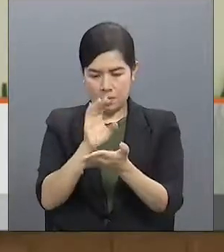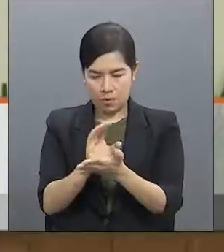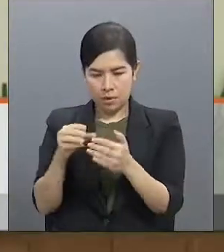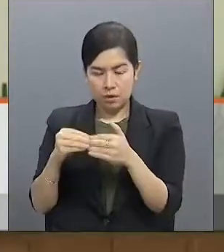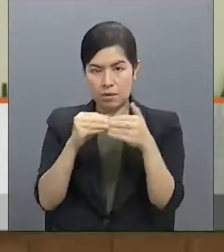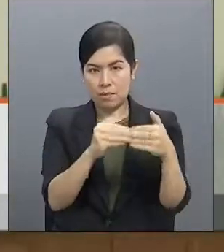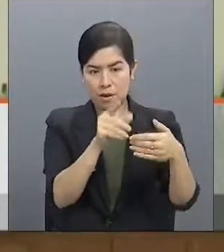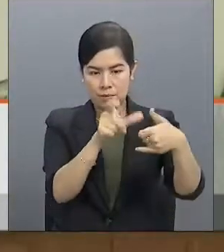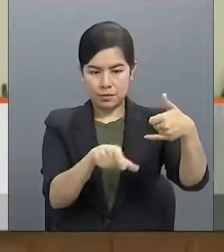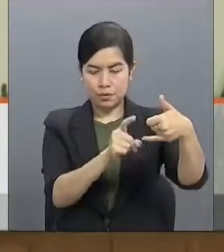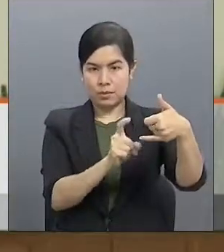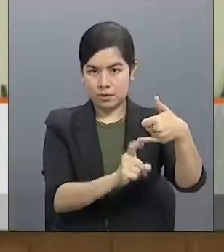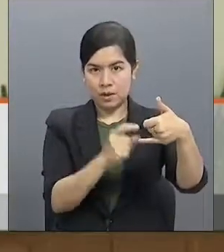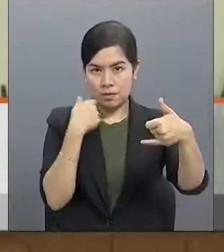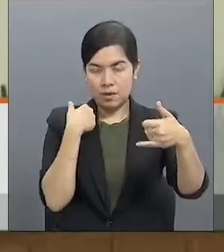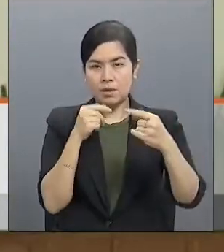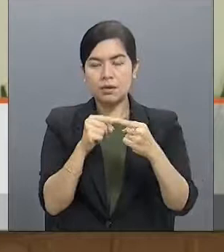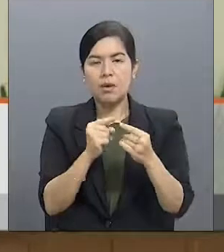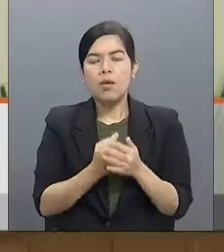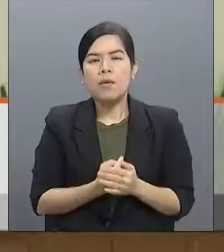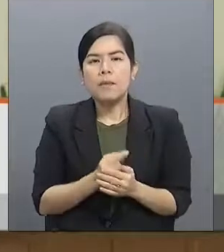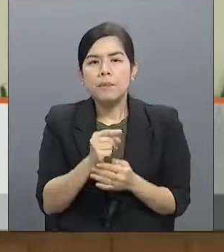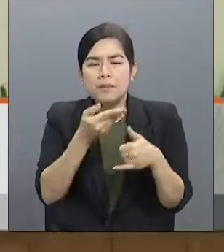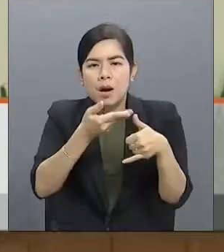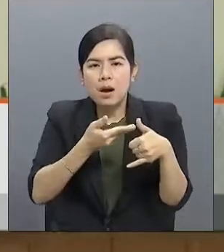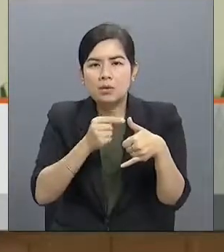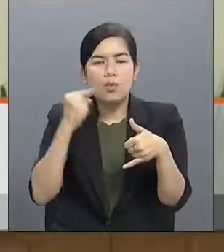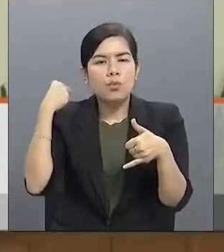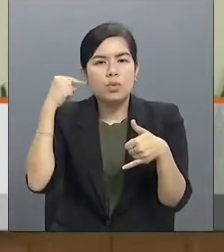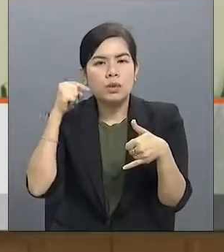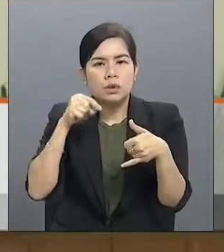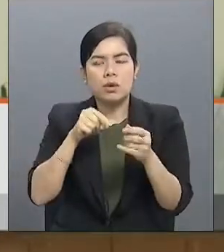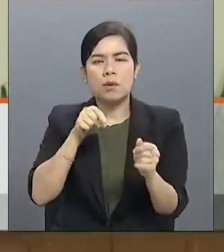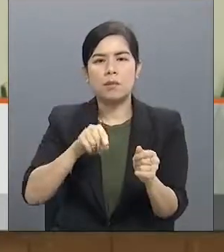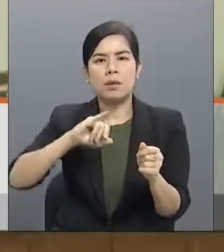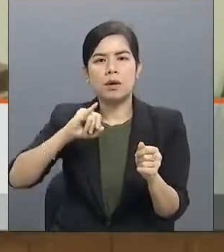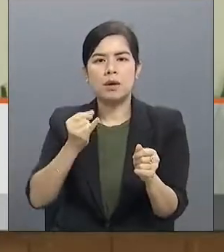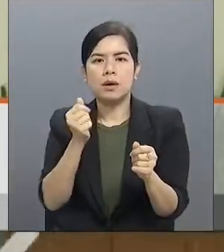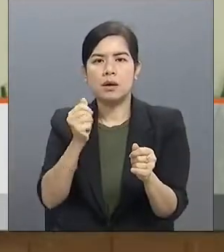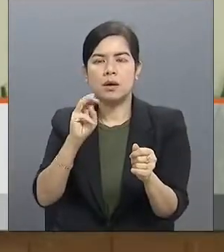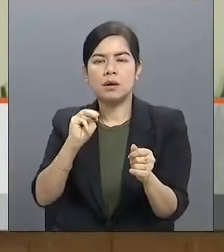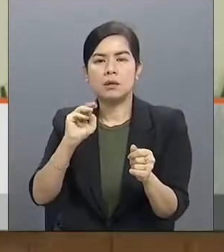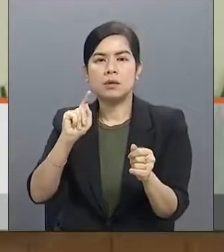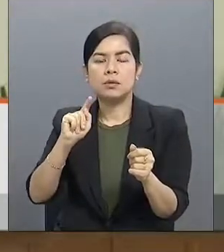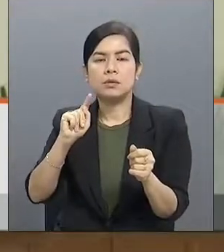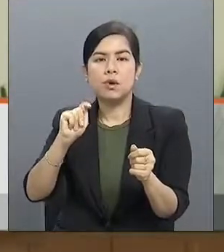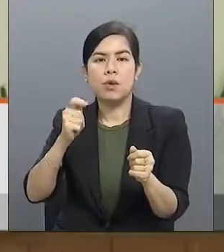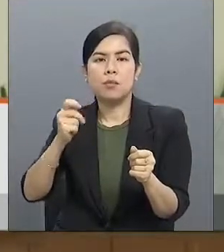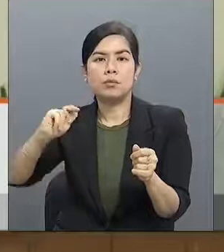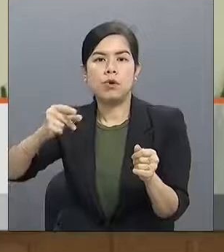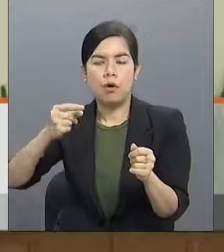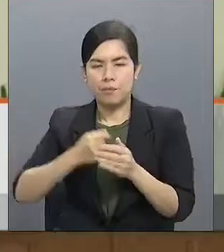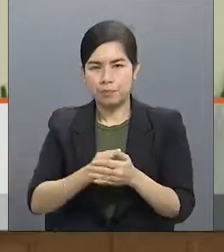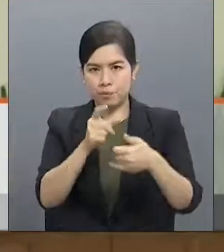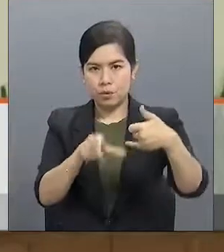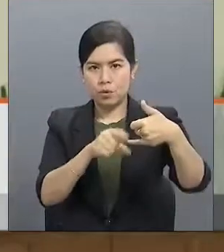คดีฆ่าอำพรางศพในพื้นที่อำเภอจอมทองมาสอบสวนเพิ่มเติมถึงกรณีการก่อเหตุและเบื้องต้นนั้นผู้ต้องห